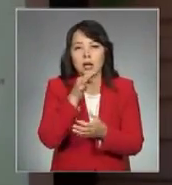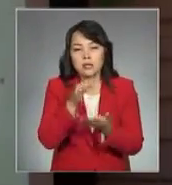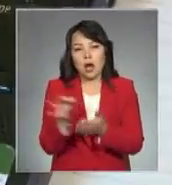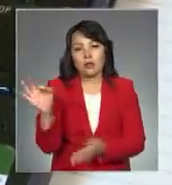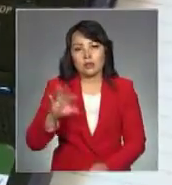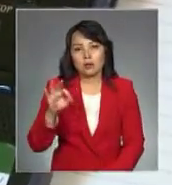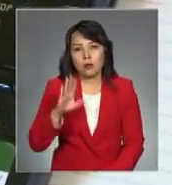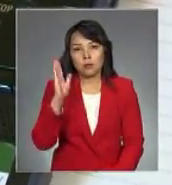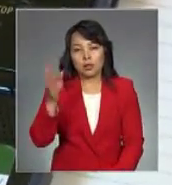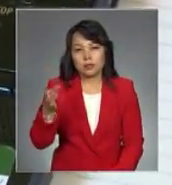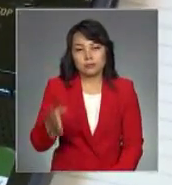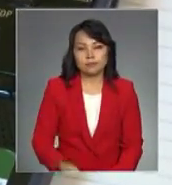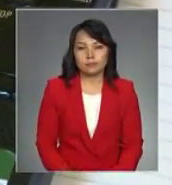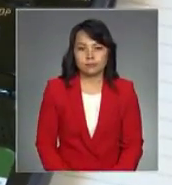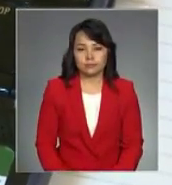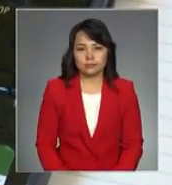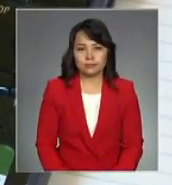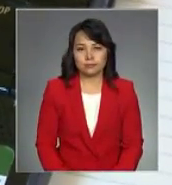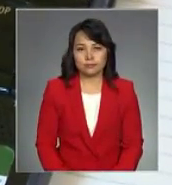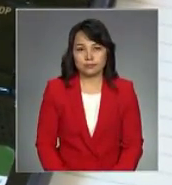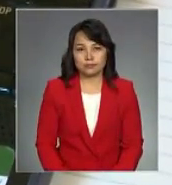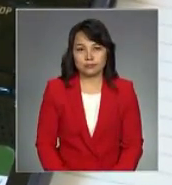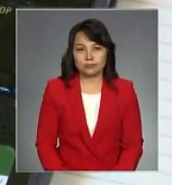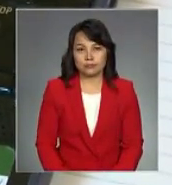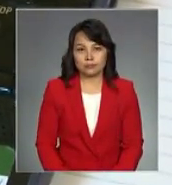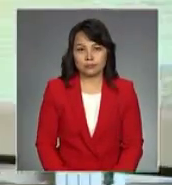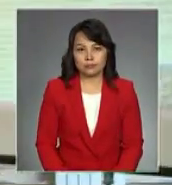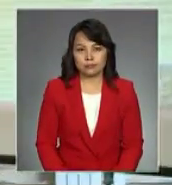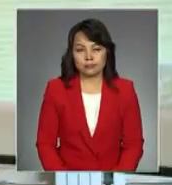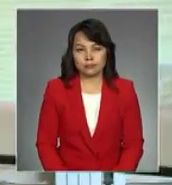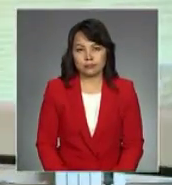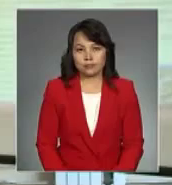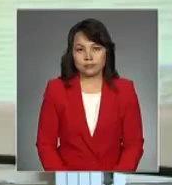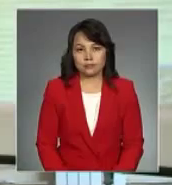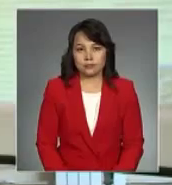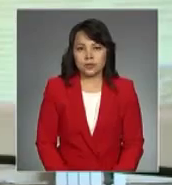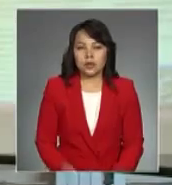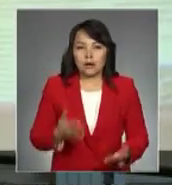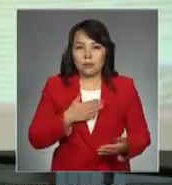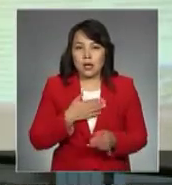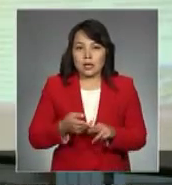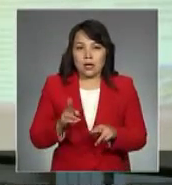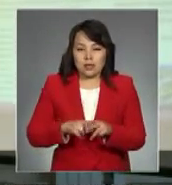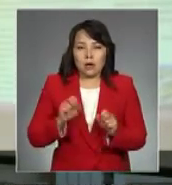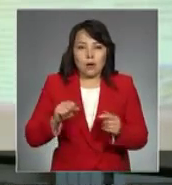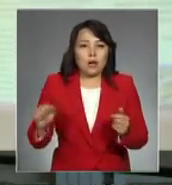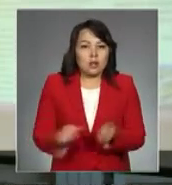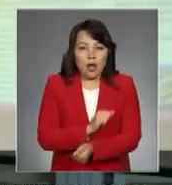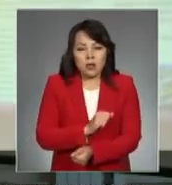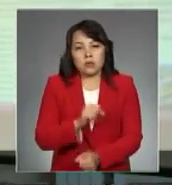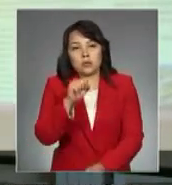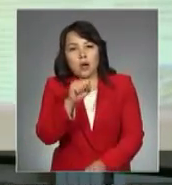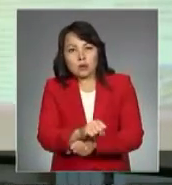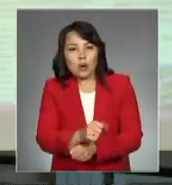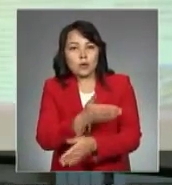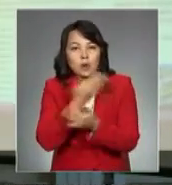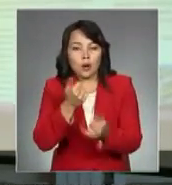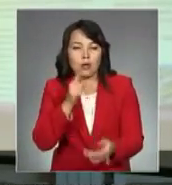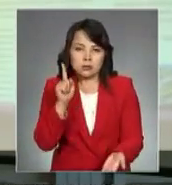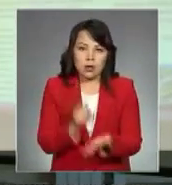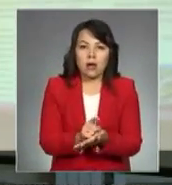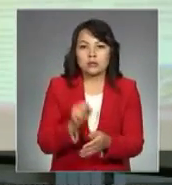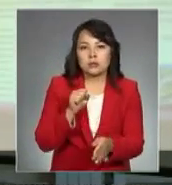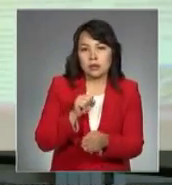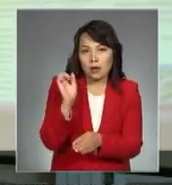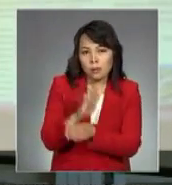болады. Да, безусловно, шанс есть у всех, и мало того, я могу. Бізде бір қатып қалған тапсырма немесе қағида жоқ.